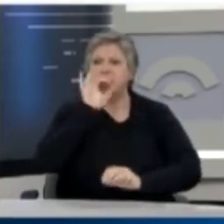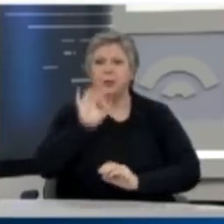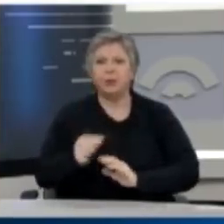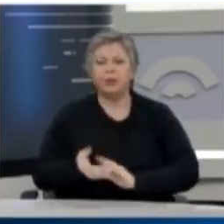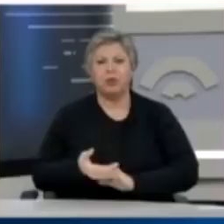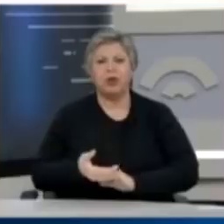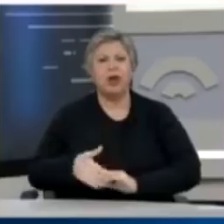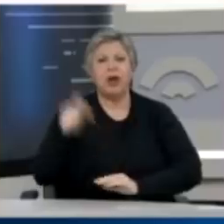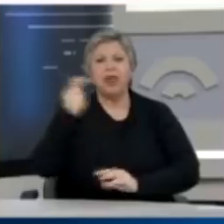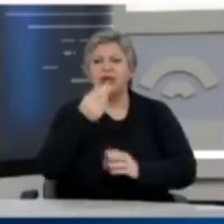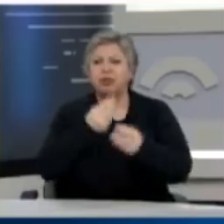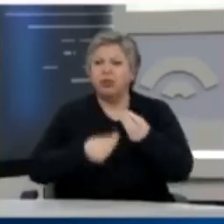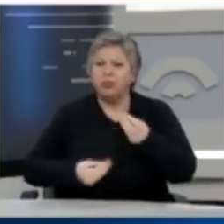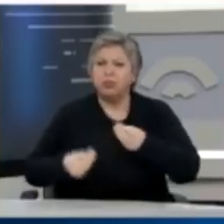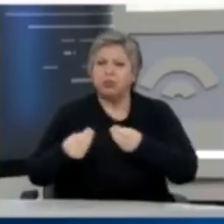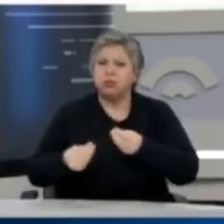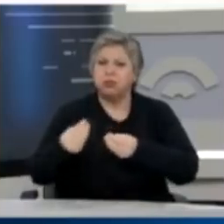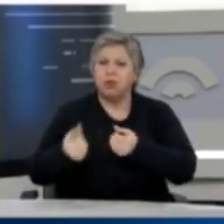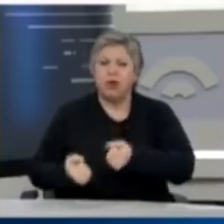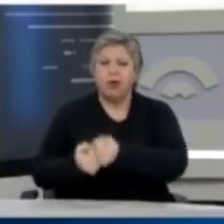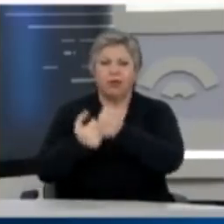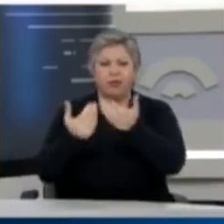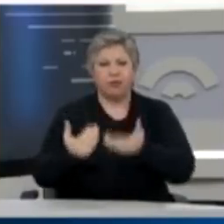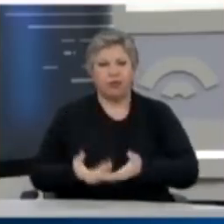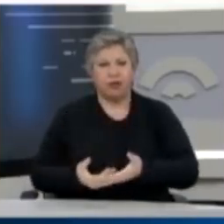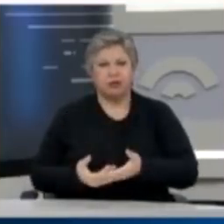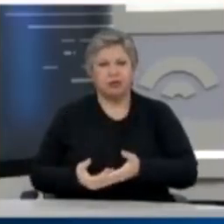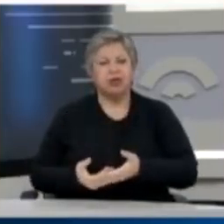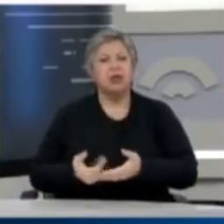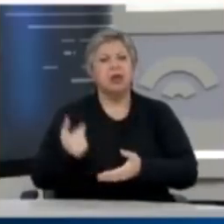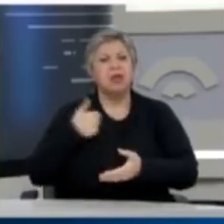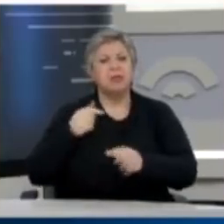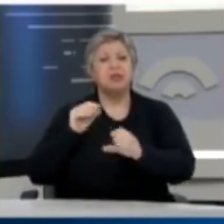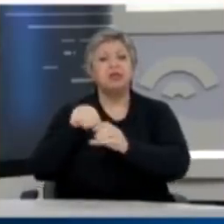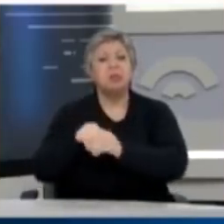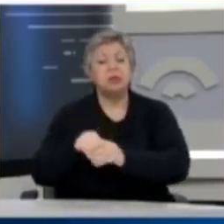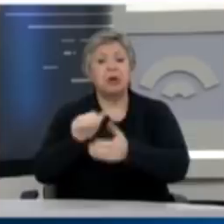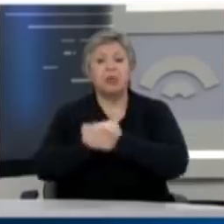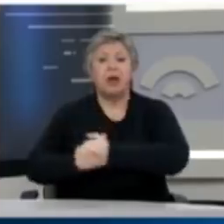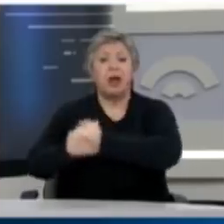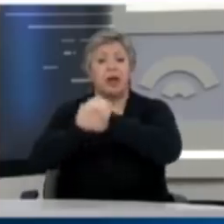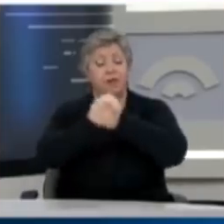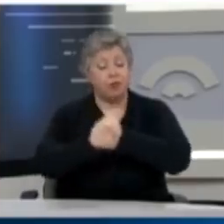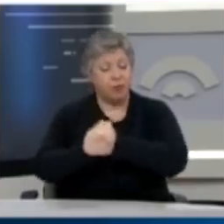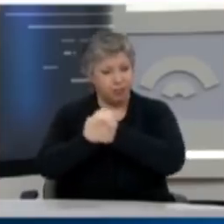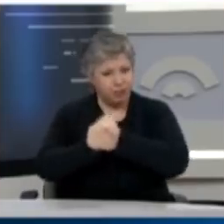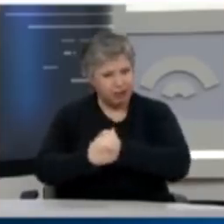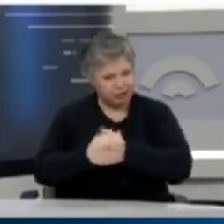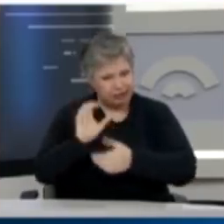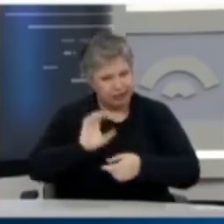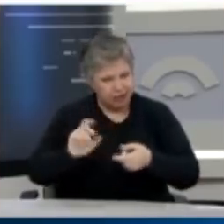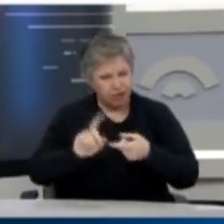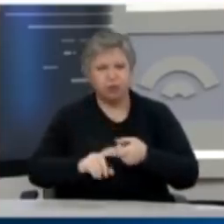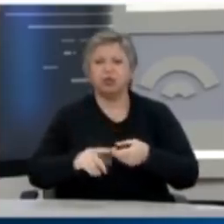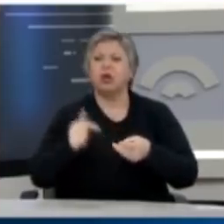κέντρων. Αυτό έγινε και με τη συμμετοχή της χώρας μας στην Ευρωπαϊκή Ένωση και σε συνέχεια την